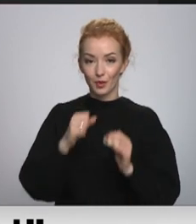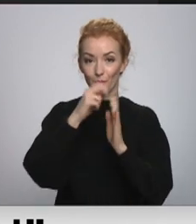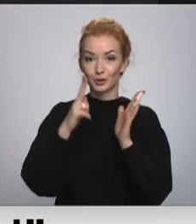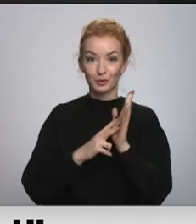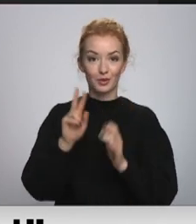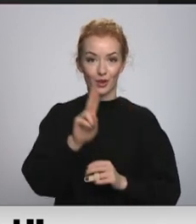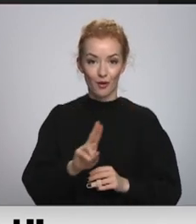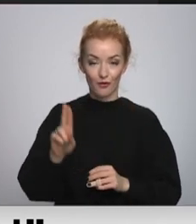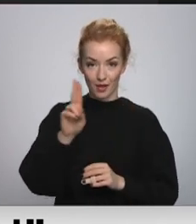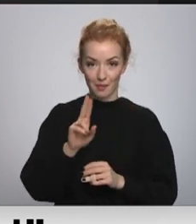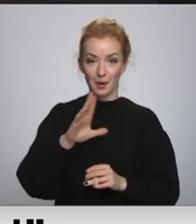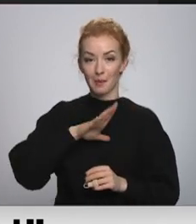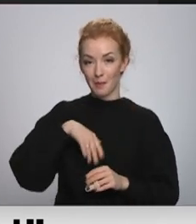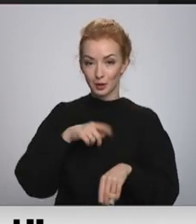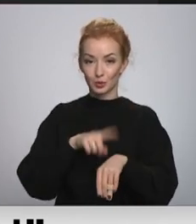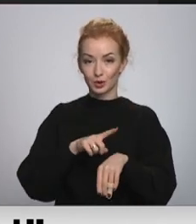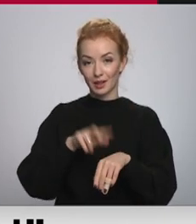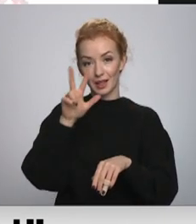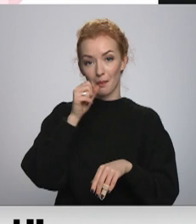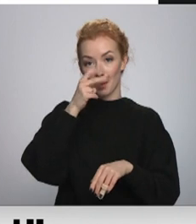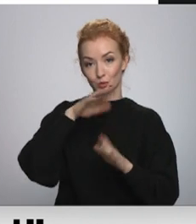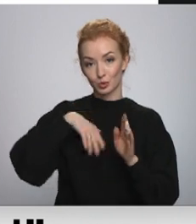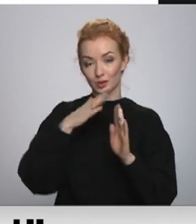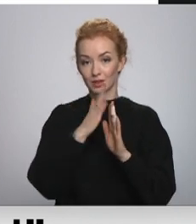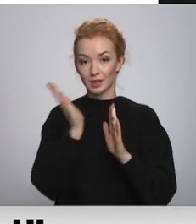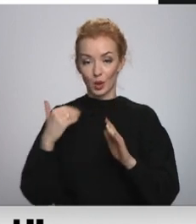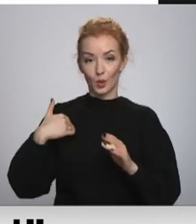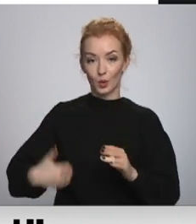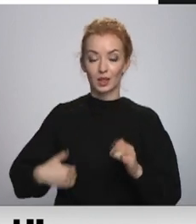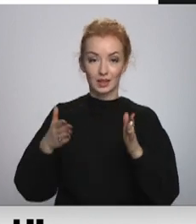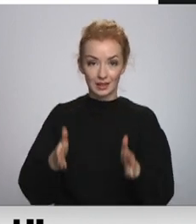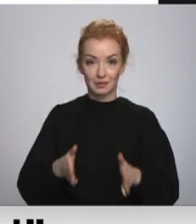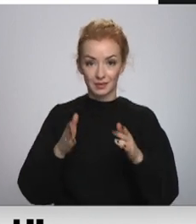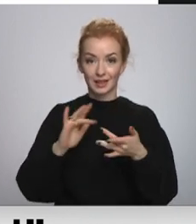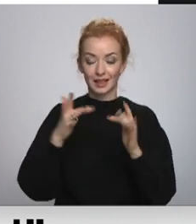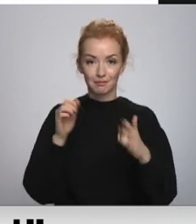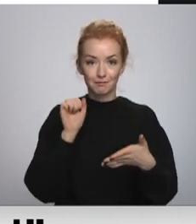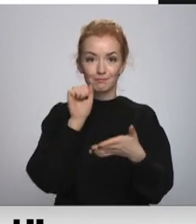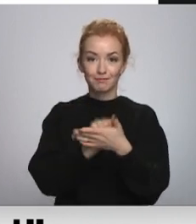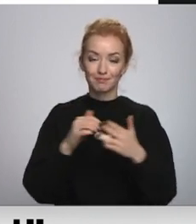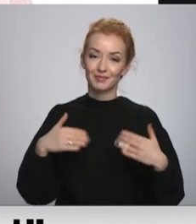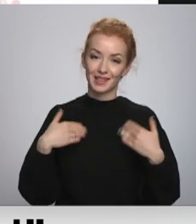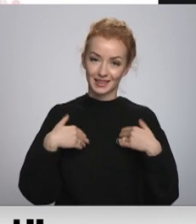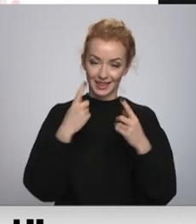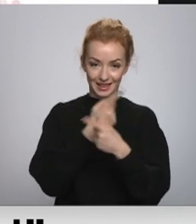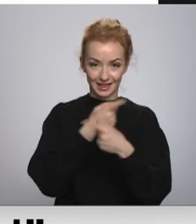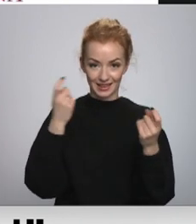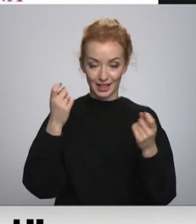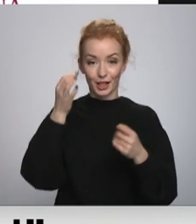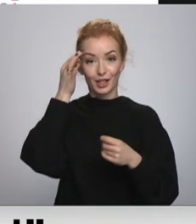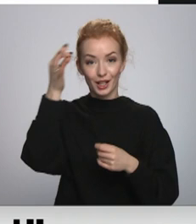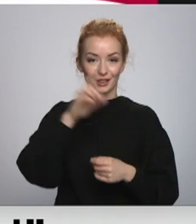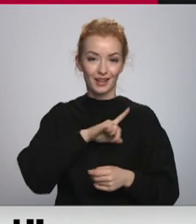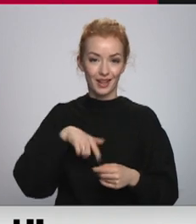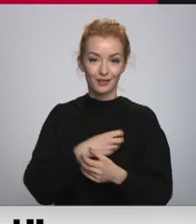18. novembrī neilgi pēc pulksten 3 pēcpusdienā Kuldīgas slimnīcas sociālajos kontos parādījās priecīga ziņa, ka tieši